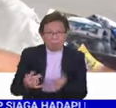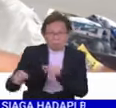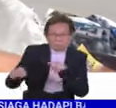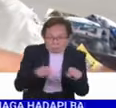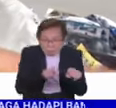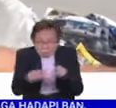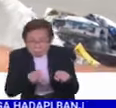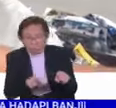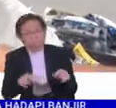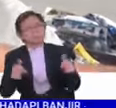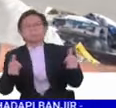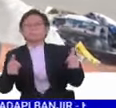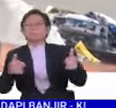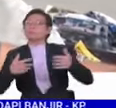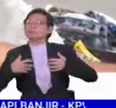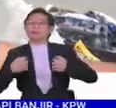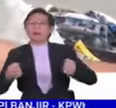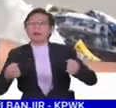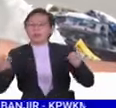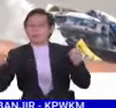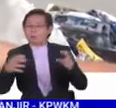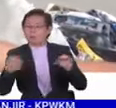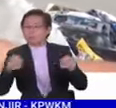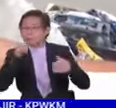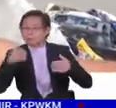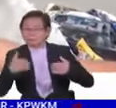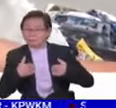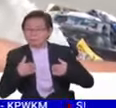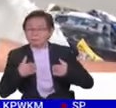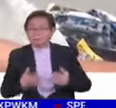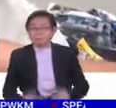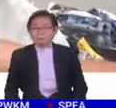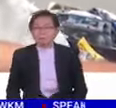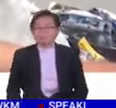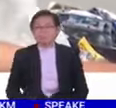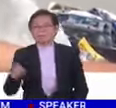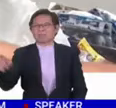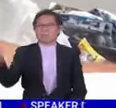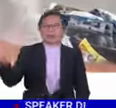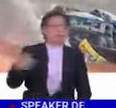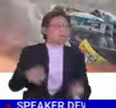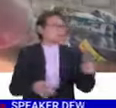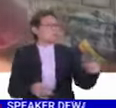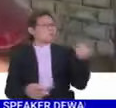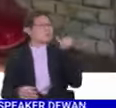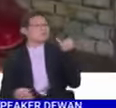bersaing cara sihat lah. Cara sihat, lepas tu tak ada salahkan satu sama lain.